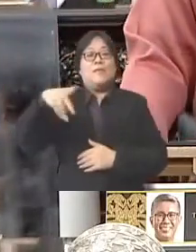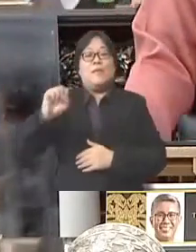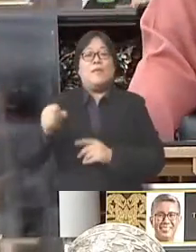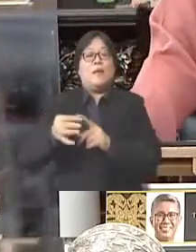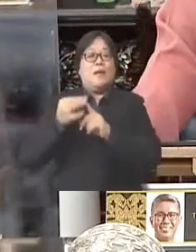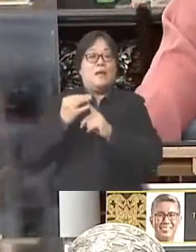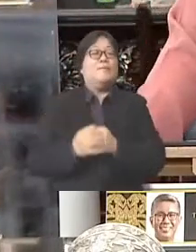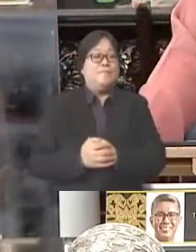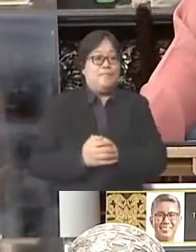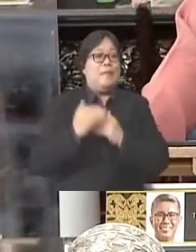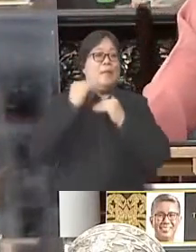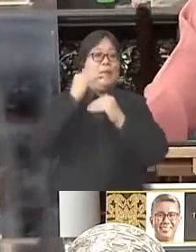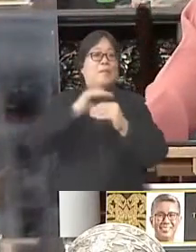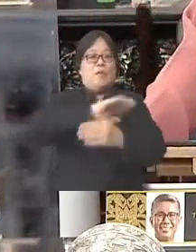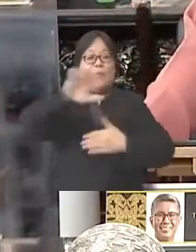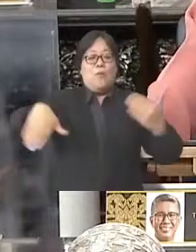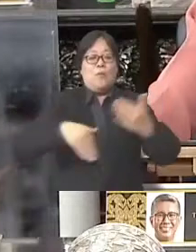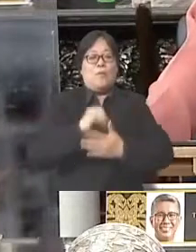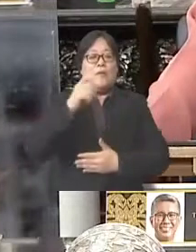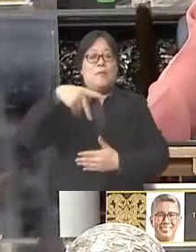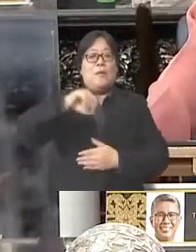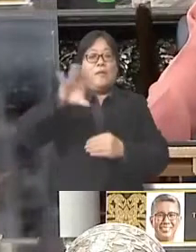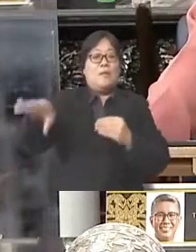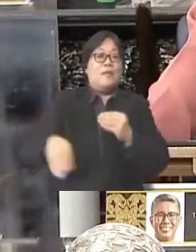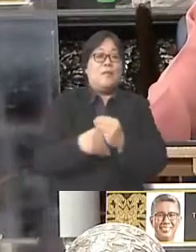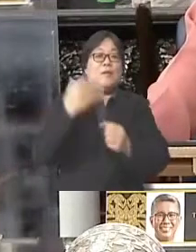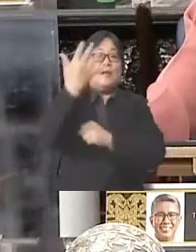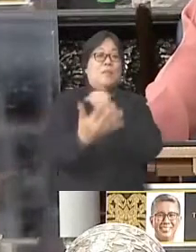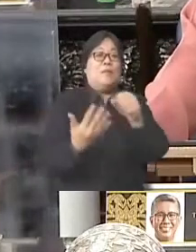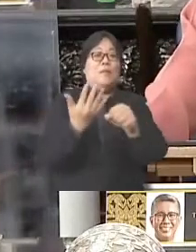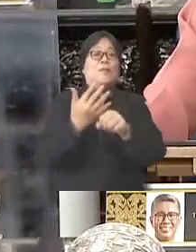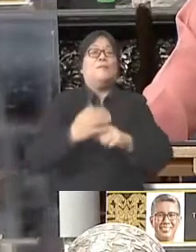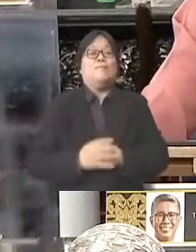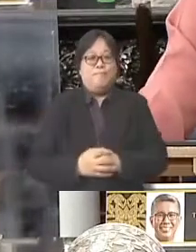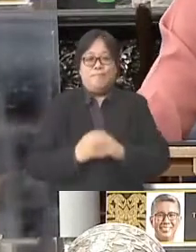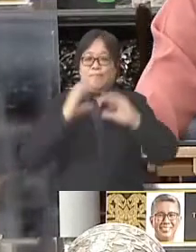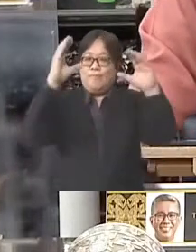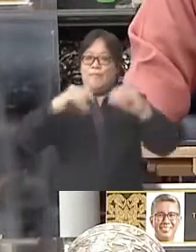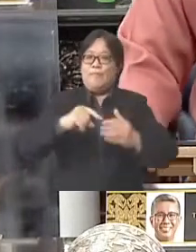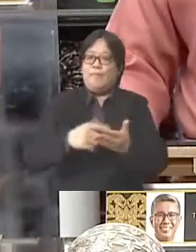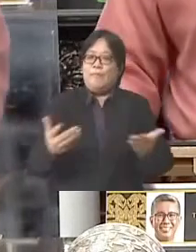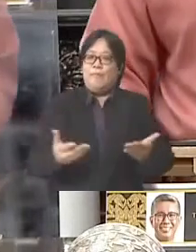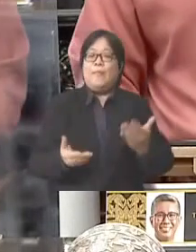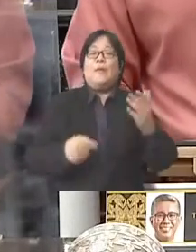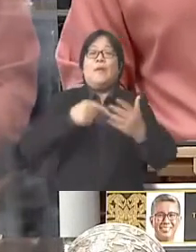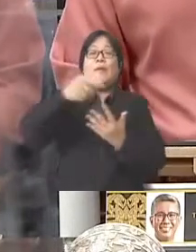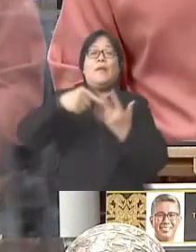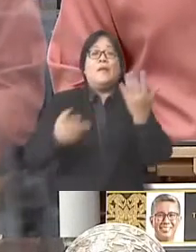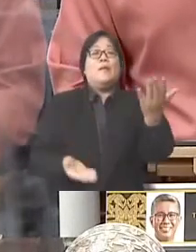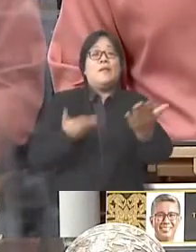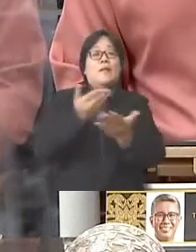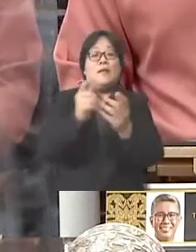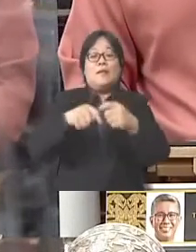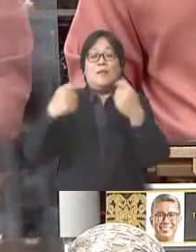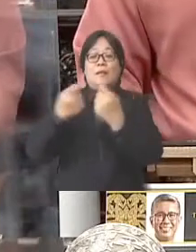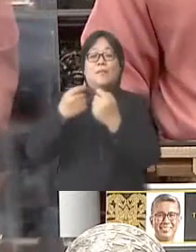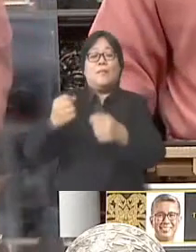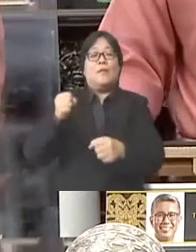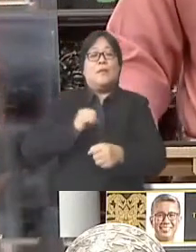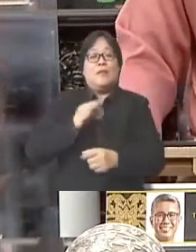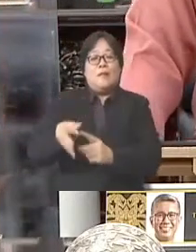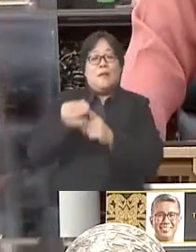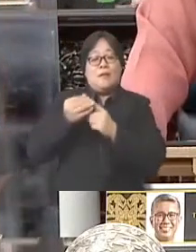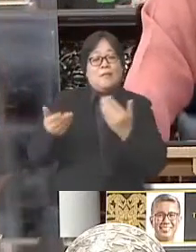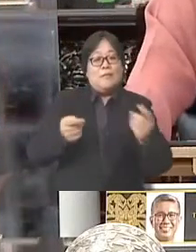ini menjadikan tempo keseluruhan IPS tambahan ini kepada lima tahun langkah ini adalah antara cadangan daripada pasukan petugas